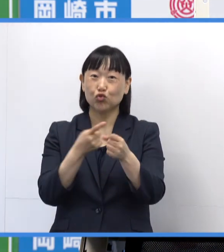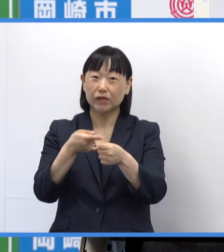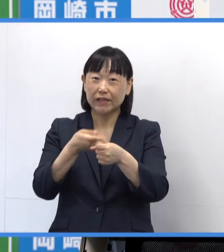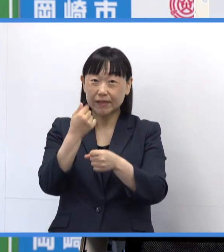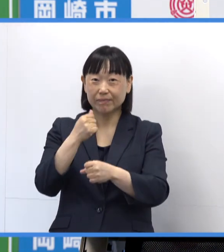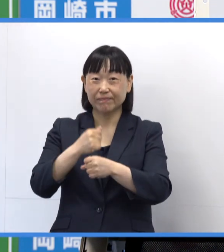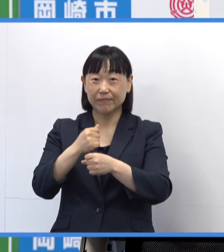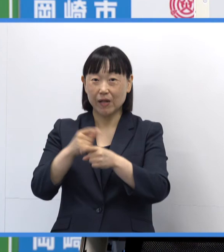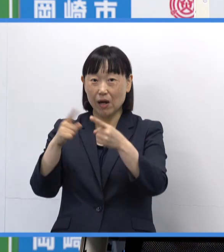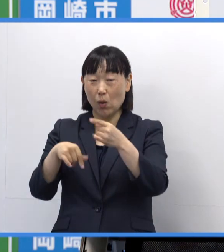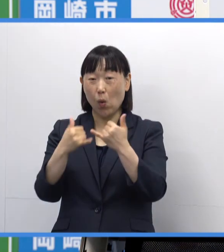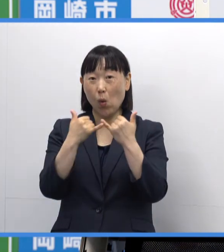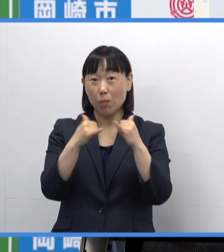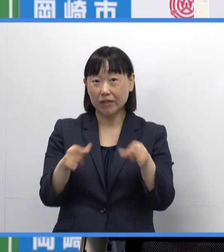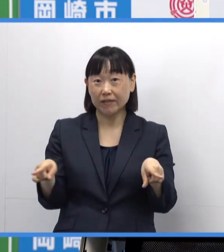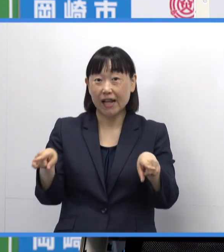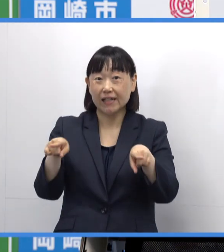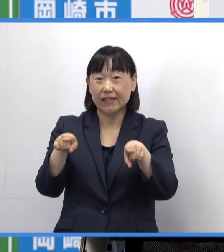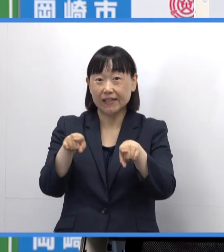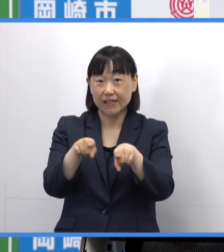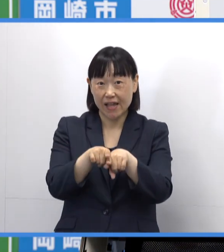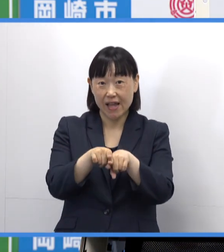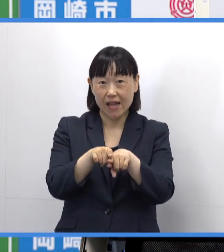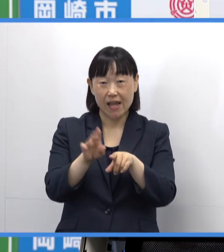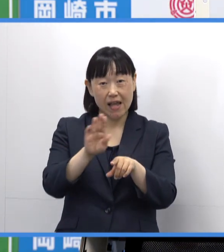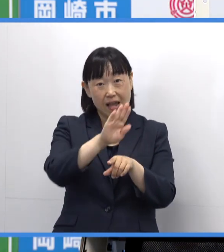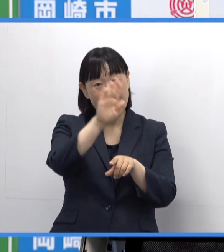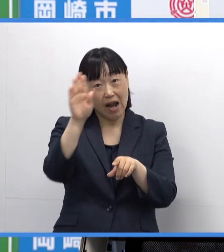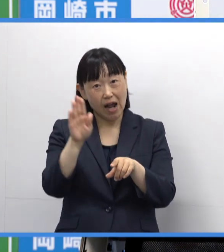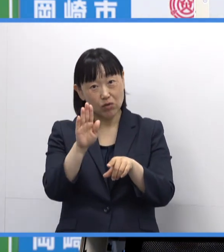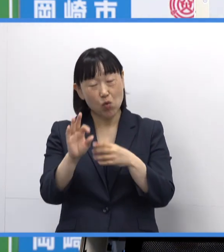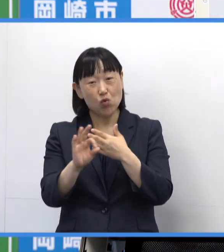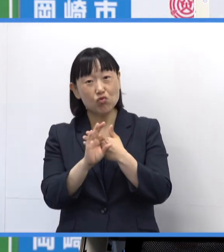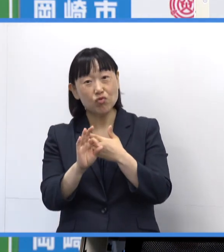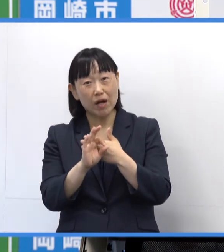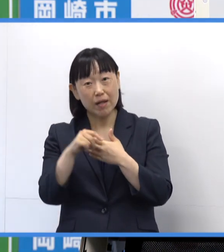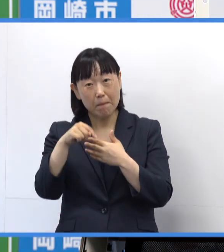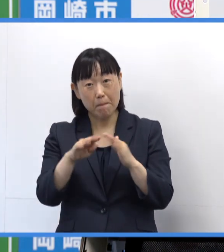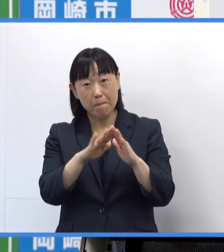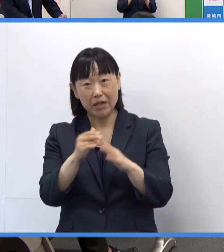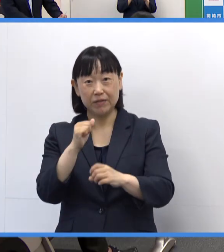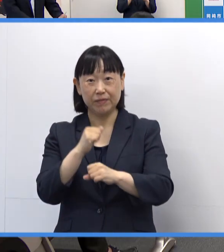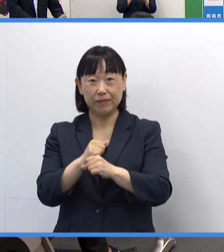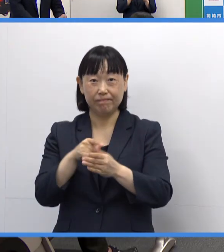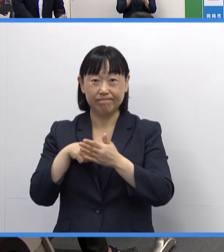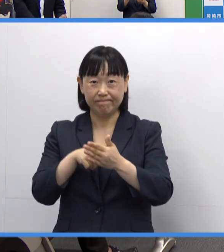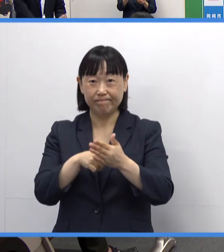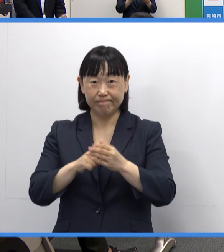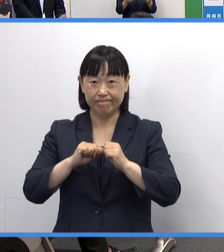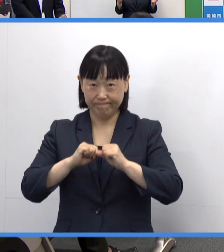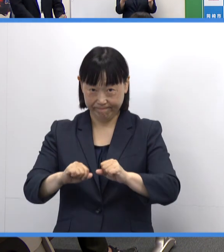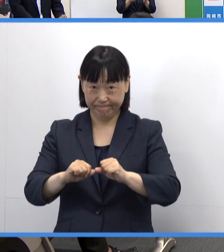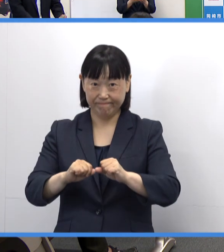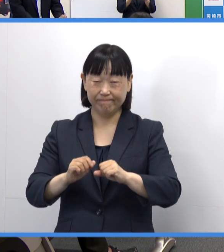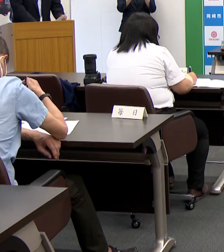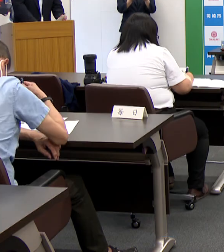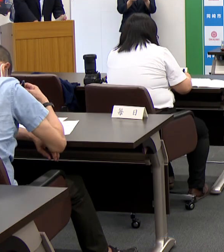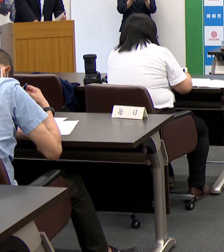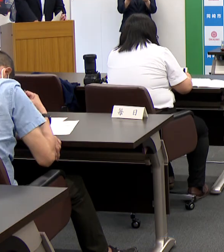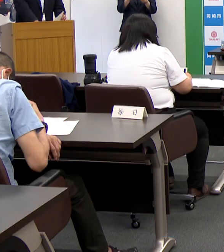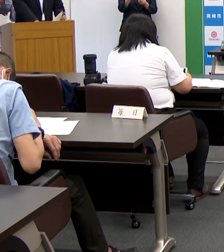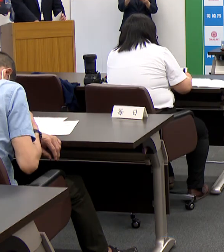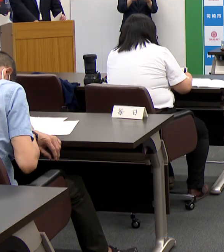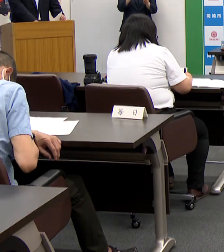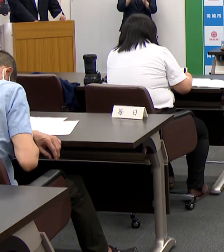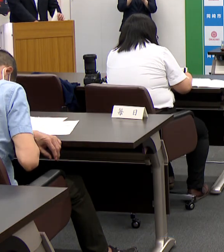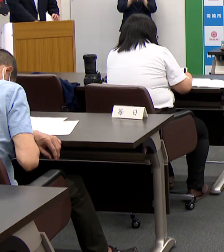携により仮想空間でも楽しめる街の創出に取り組んでまいります。 まだご質問等ありましたらですね、